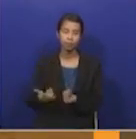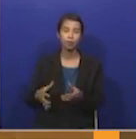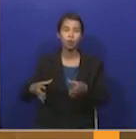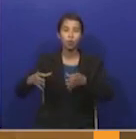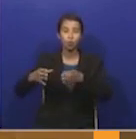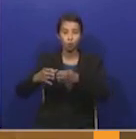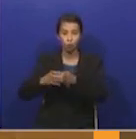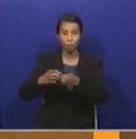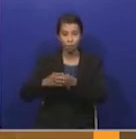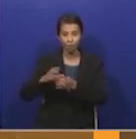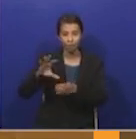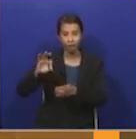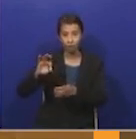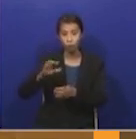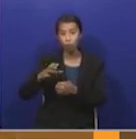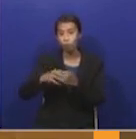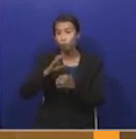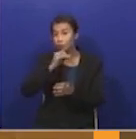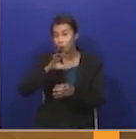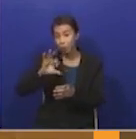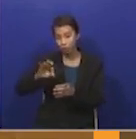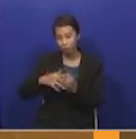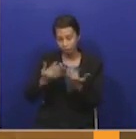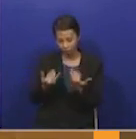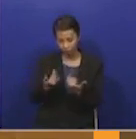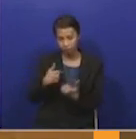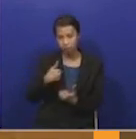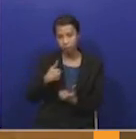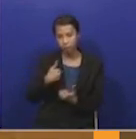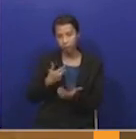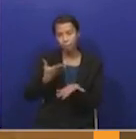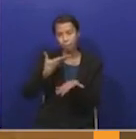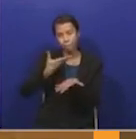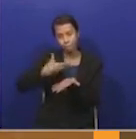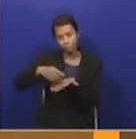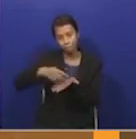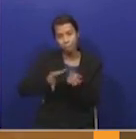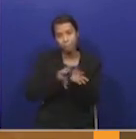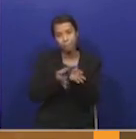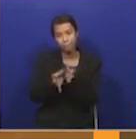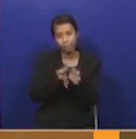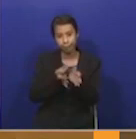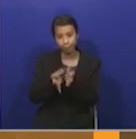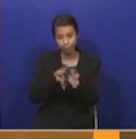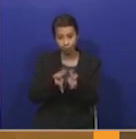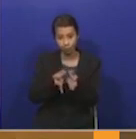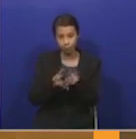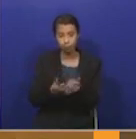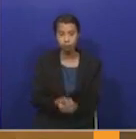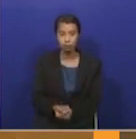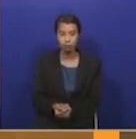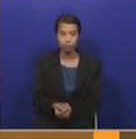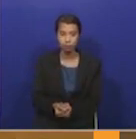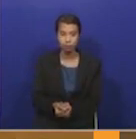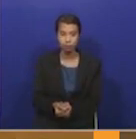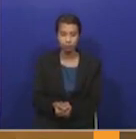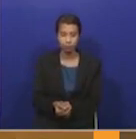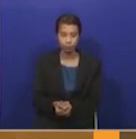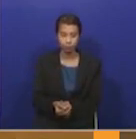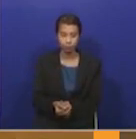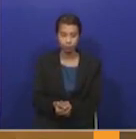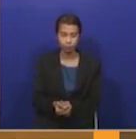ค่ะฉันได้แปรยัตติในร่างพระราชบัญญัติโอนงบประมาณรายจ่ายพ.ศ.จุดๆๆนะ